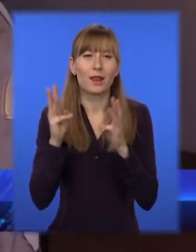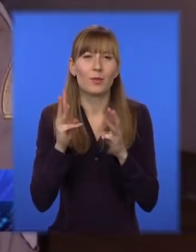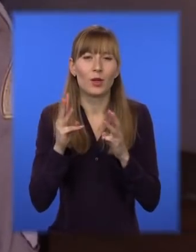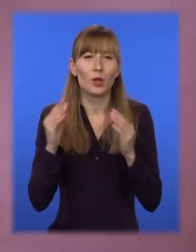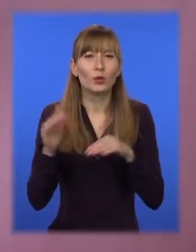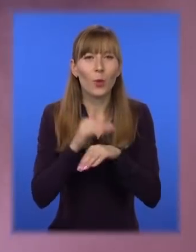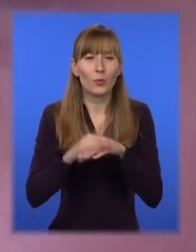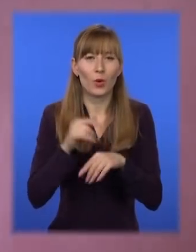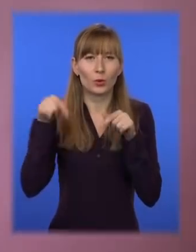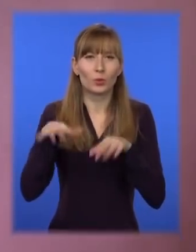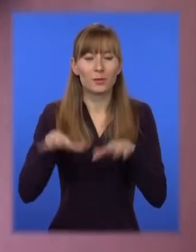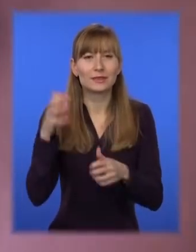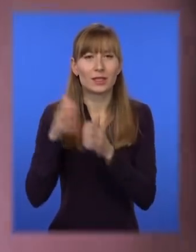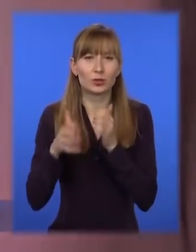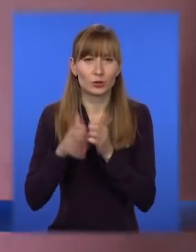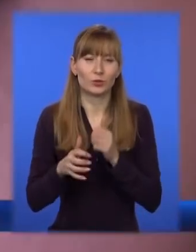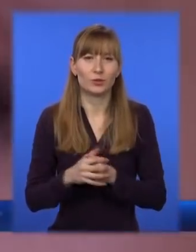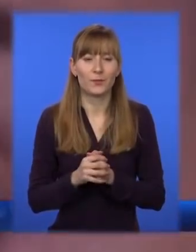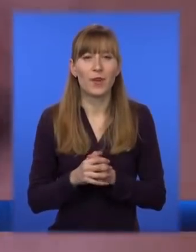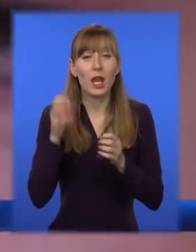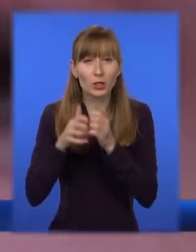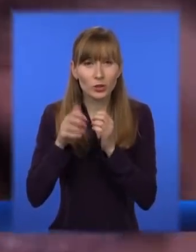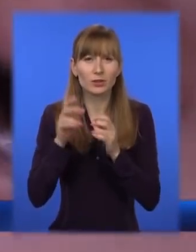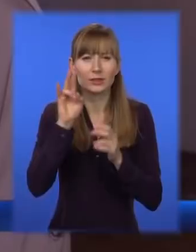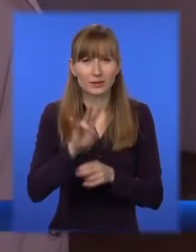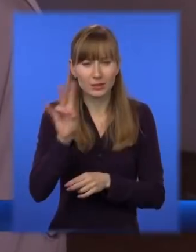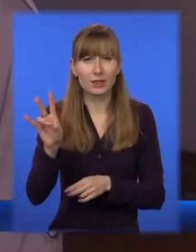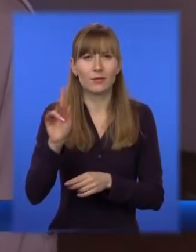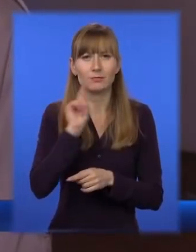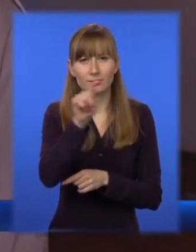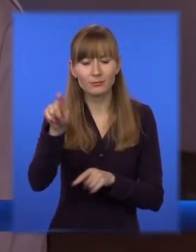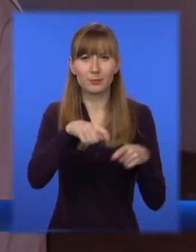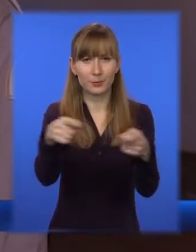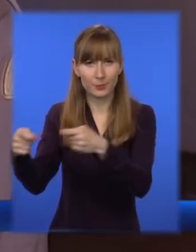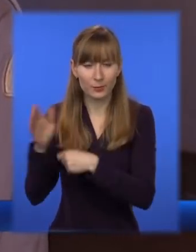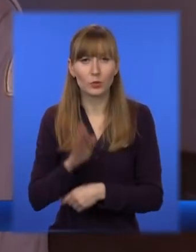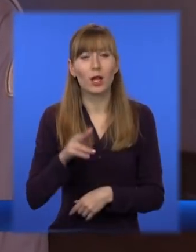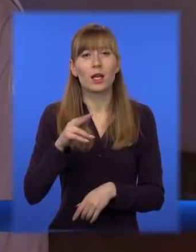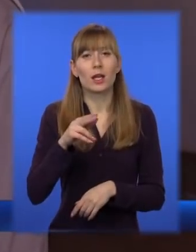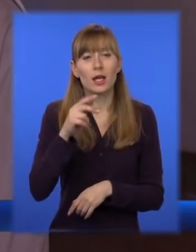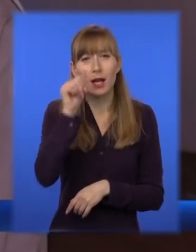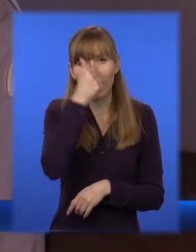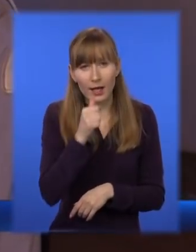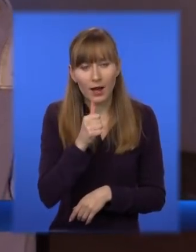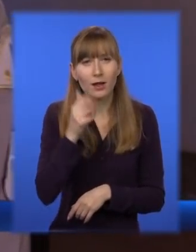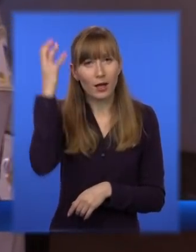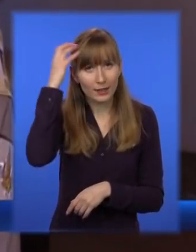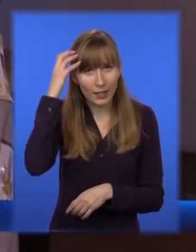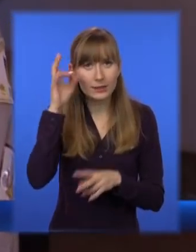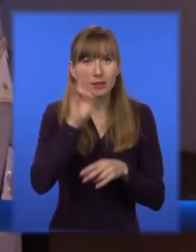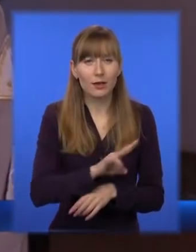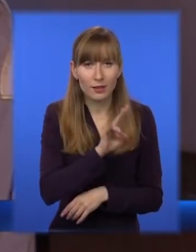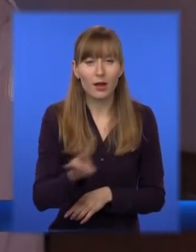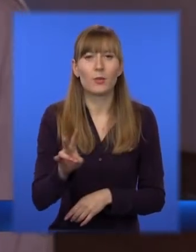нашій Херсонщині. Вогонь поїде на Херсонщину, бо всі церкви нашої греко-католицького храму,